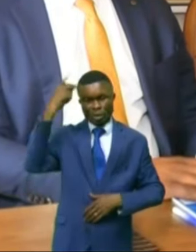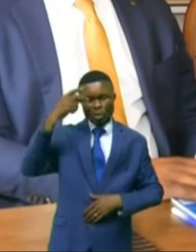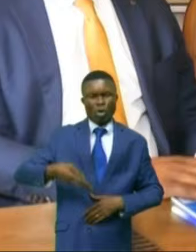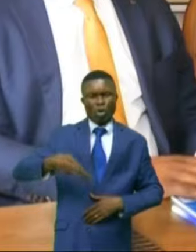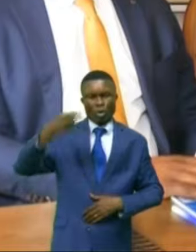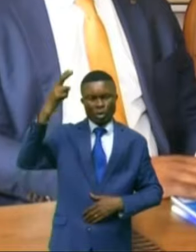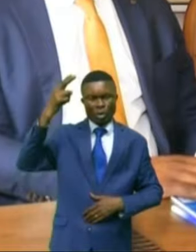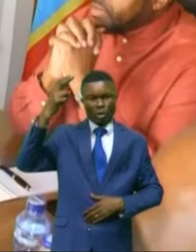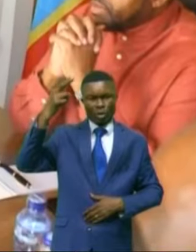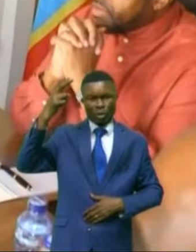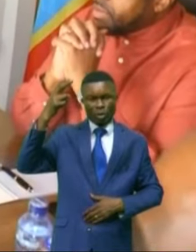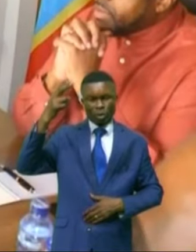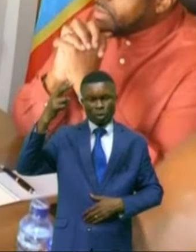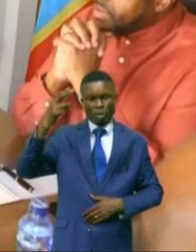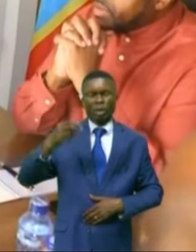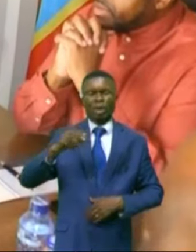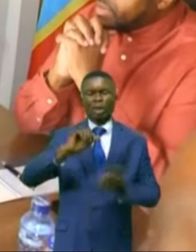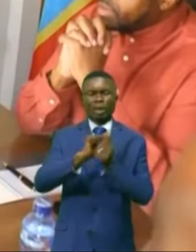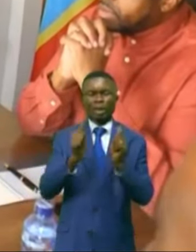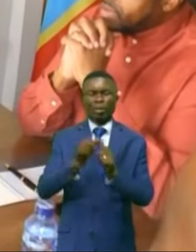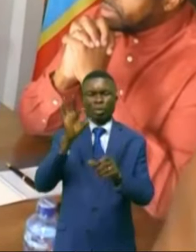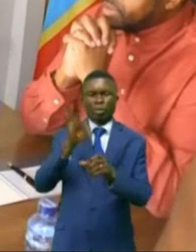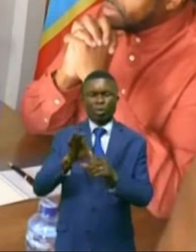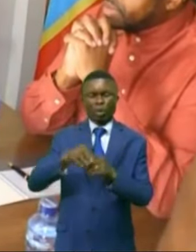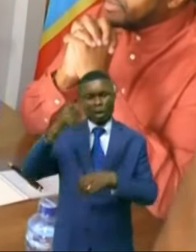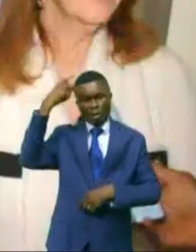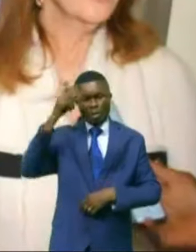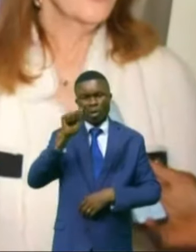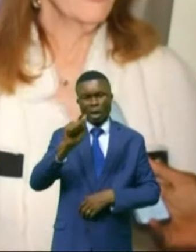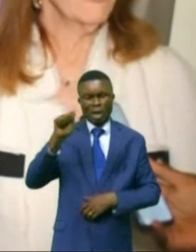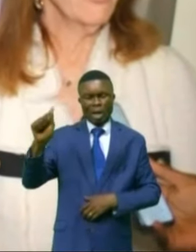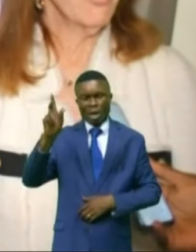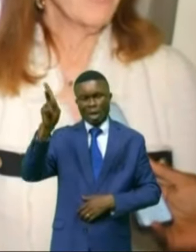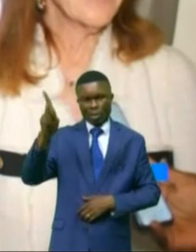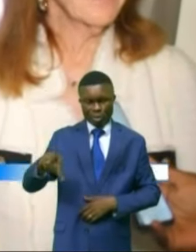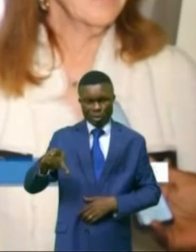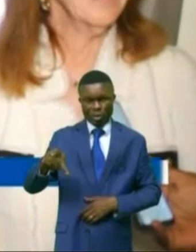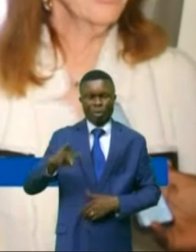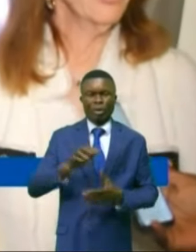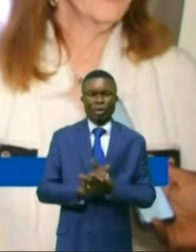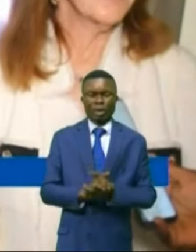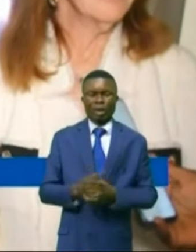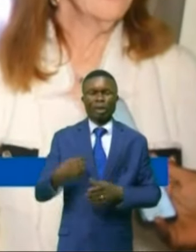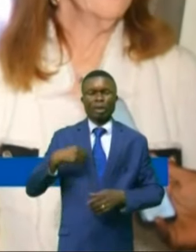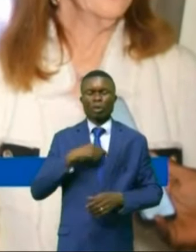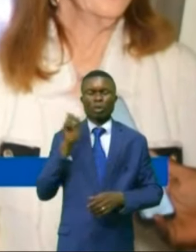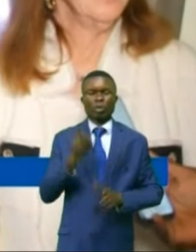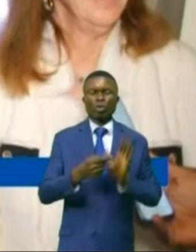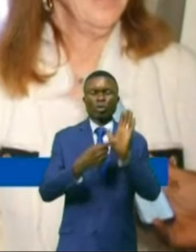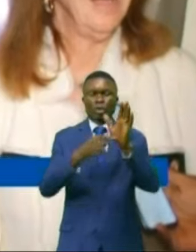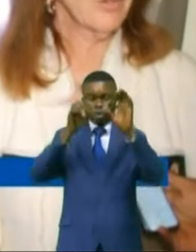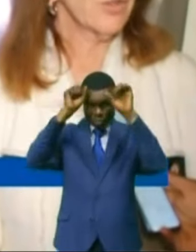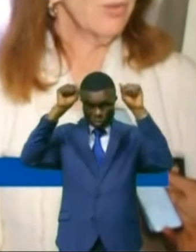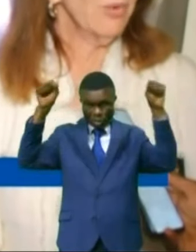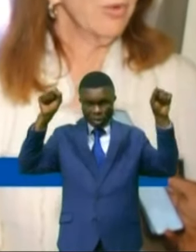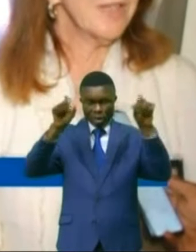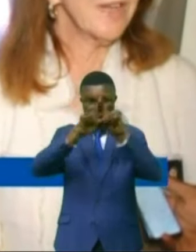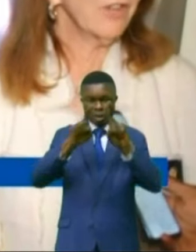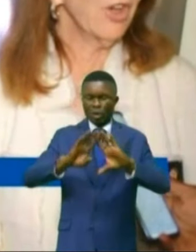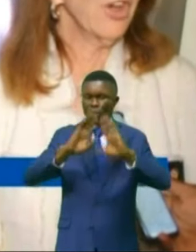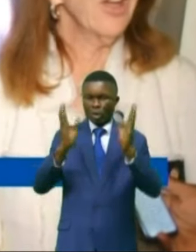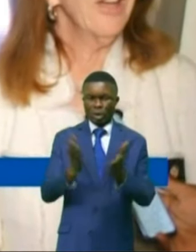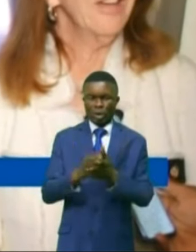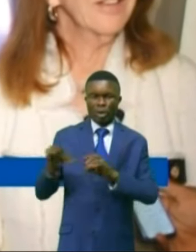de la méga-plateforme électorale et politique AAAP. Que je suis venue présenter au président et à l'ensemble